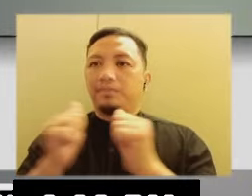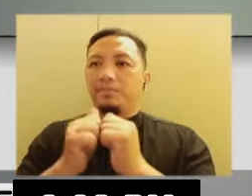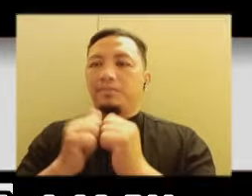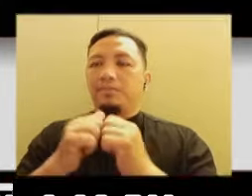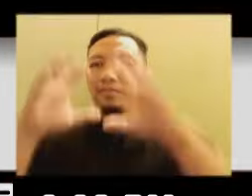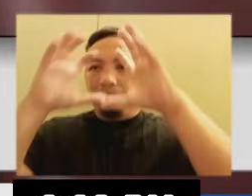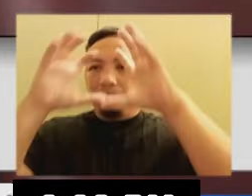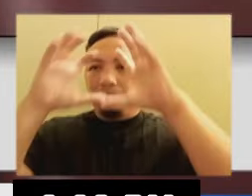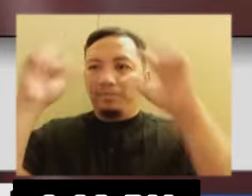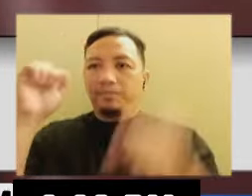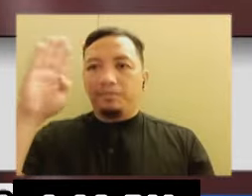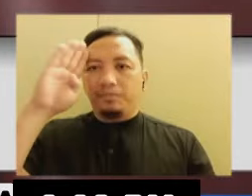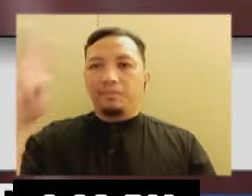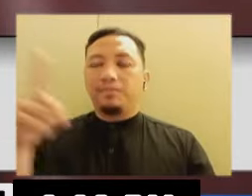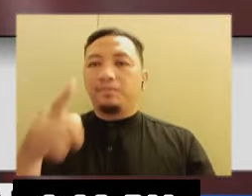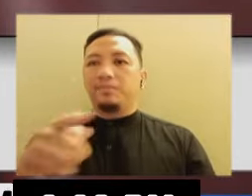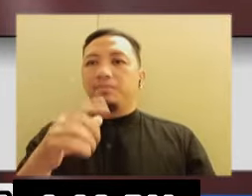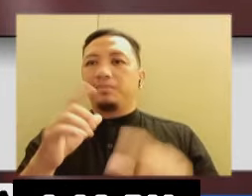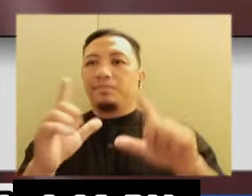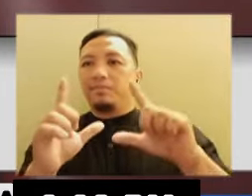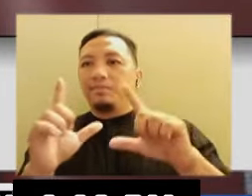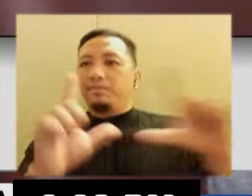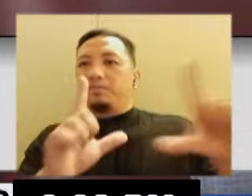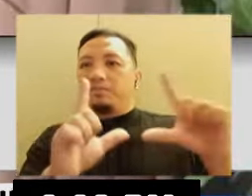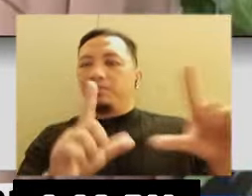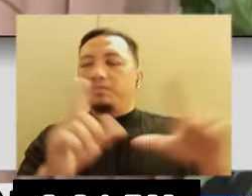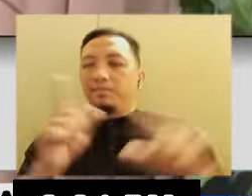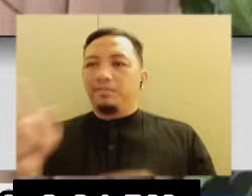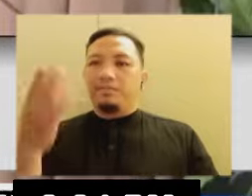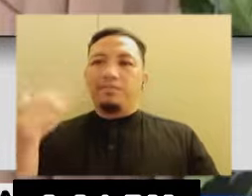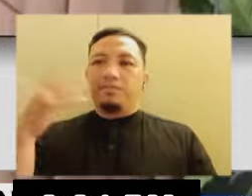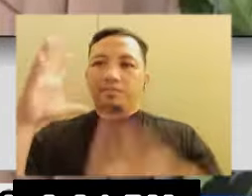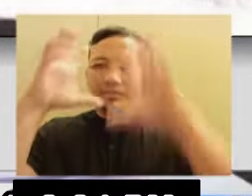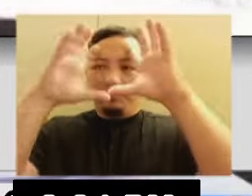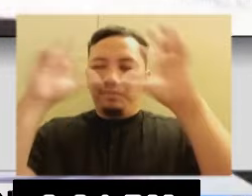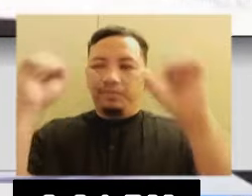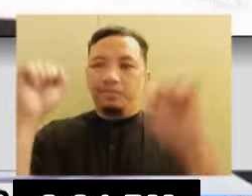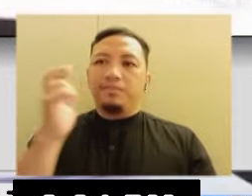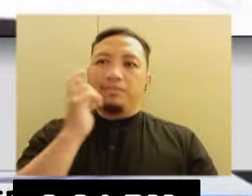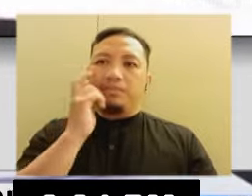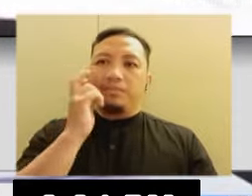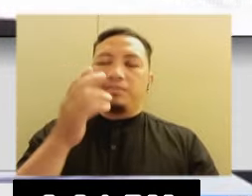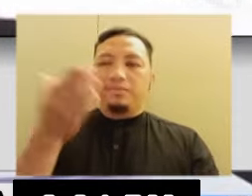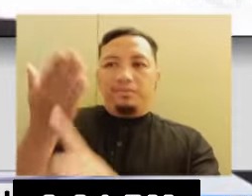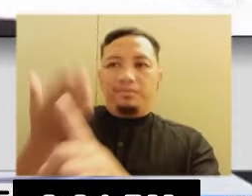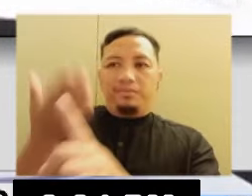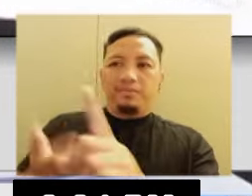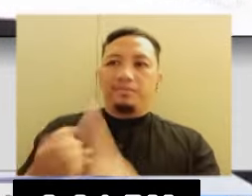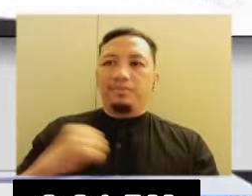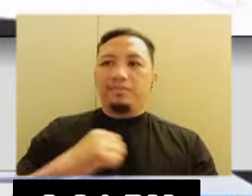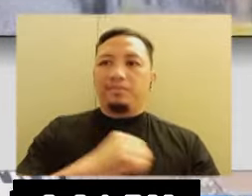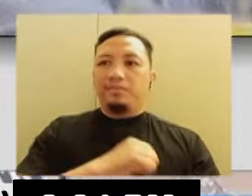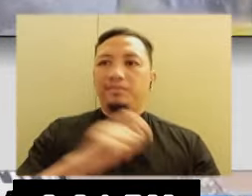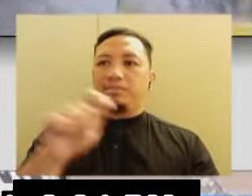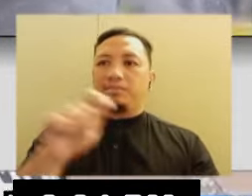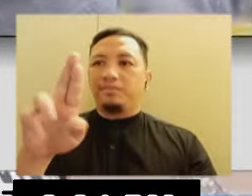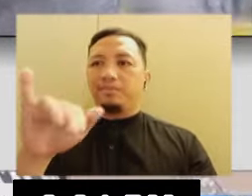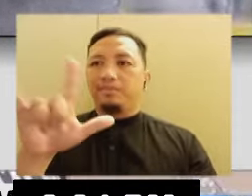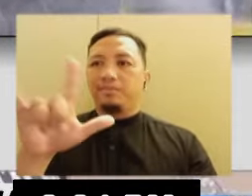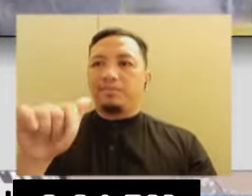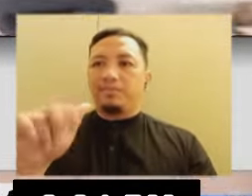ng kampo ni dating Pangulong Rodrigo Duterte laban kay dating Senador Antonio Trillanes matapos silang magharap sa